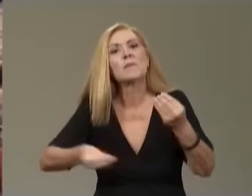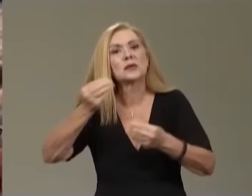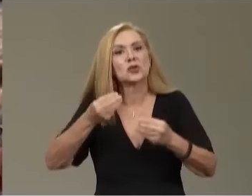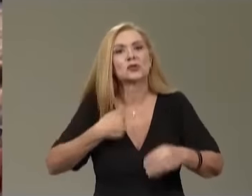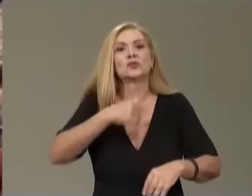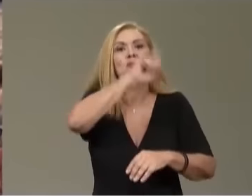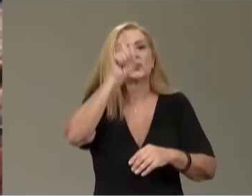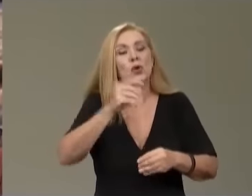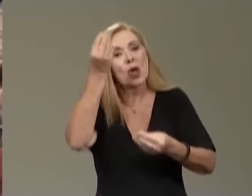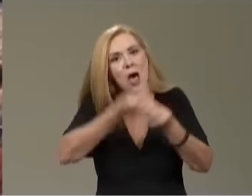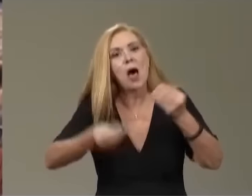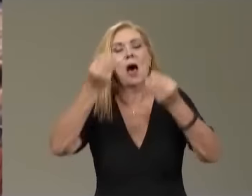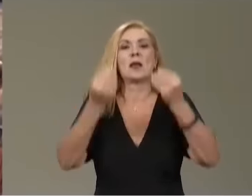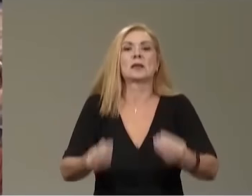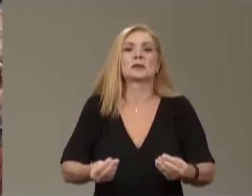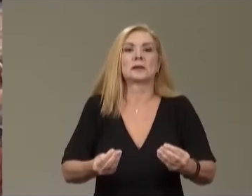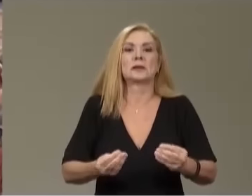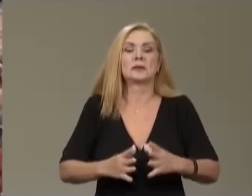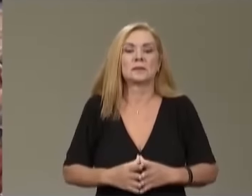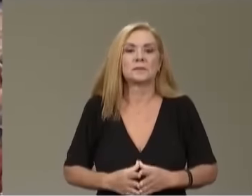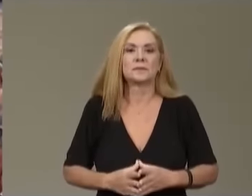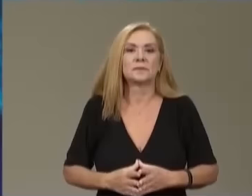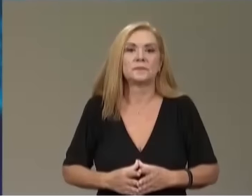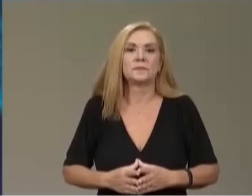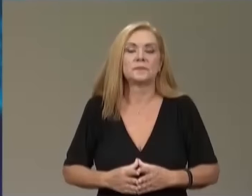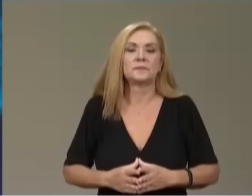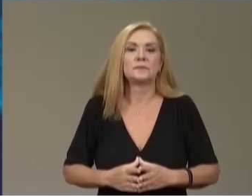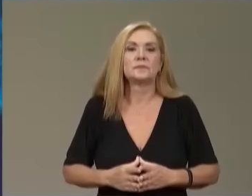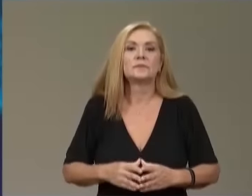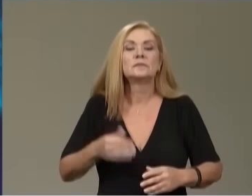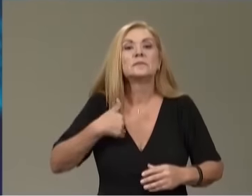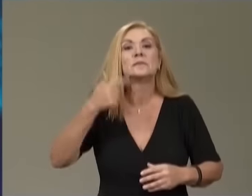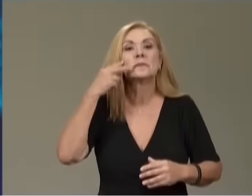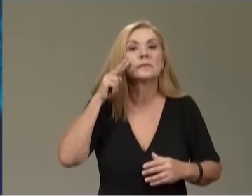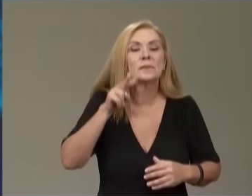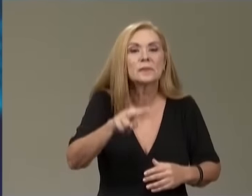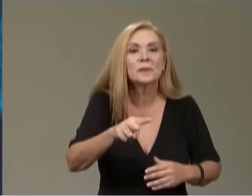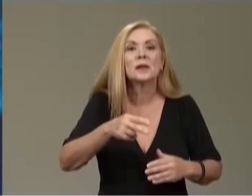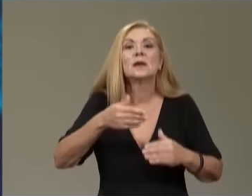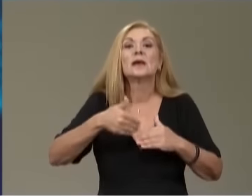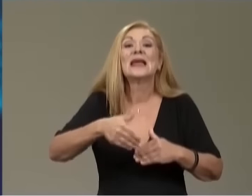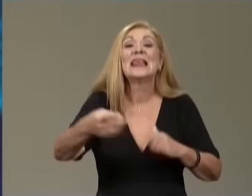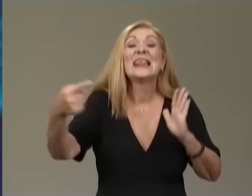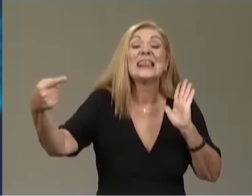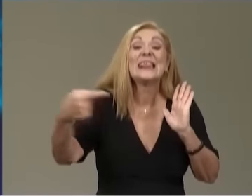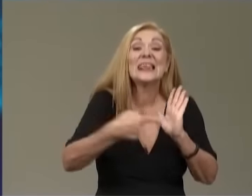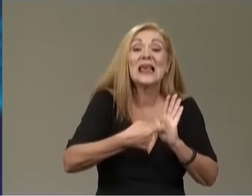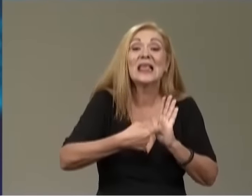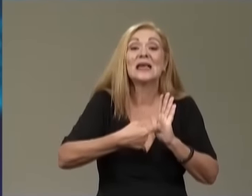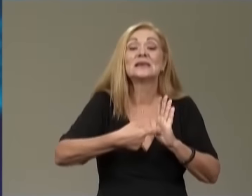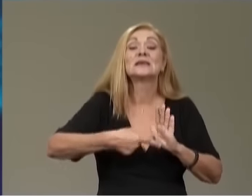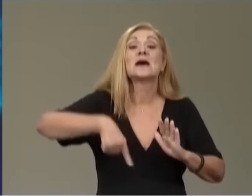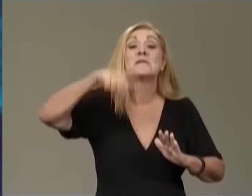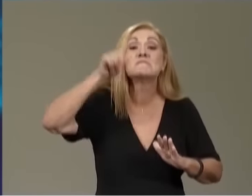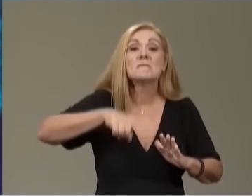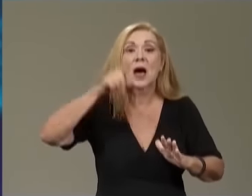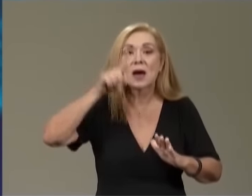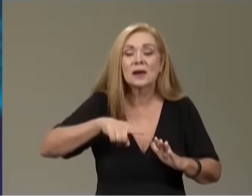καλύτερα. Μπροστά μας ανοίγονται περισσότερες από 1.000 μέρες